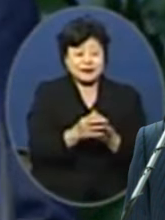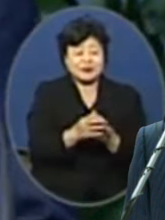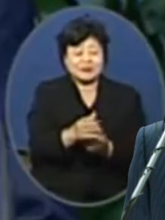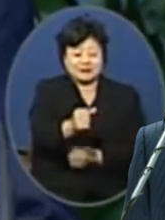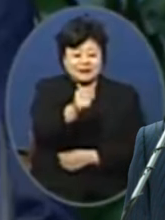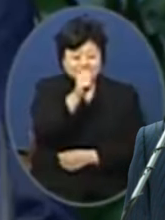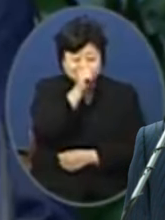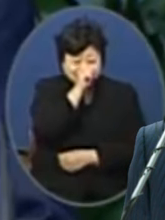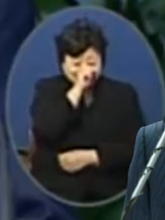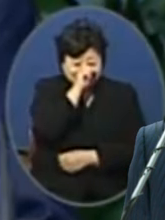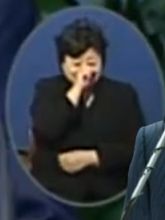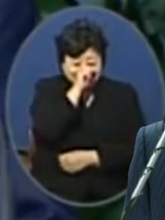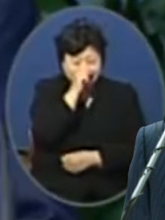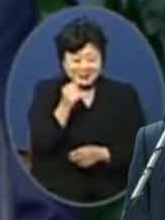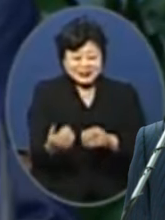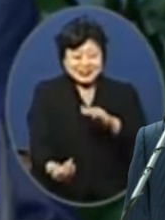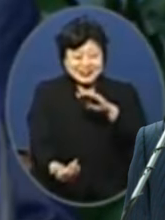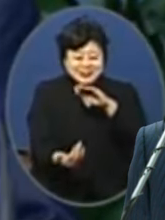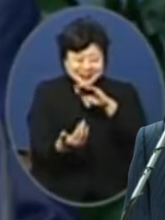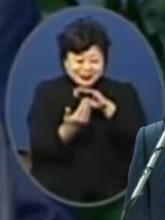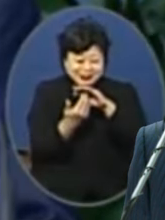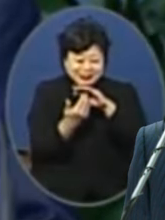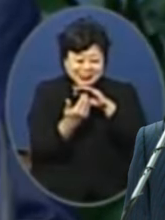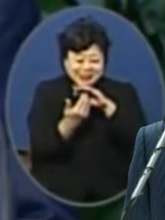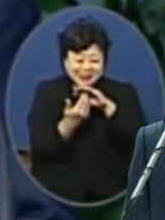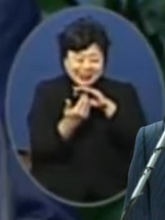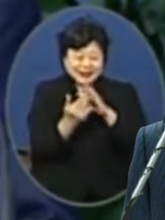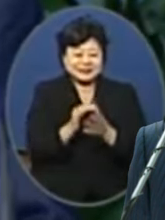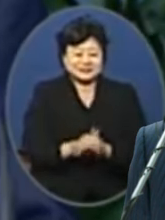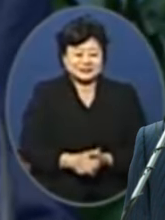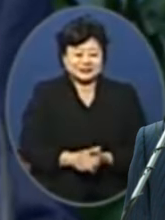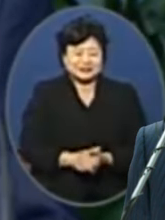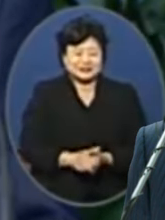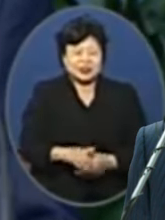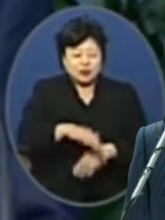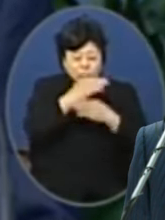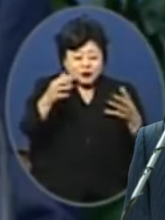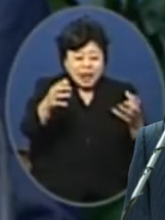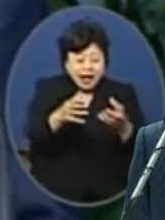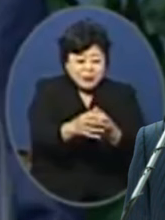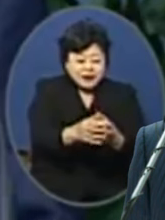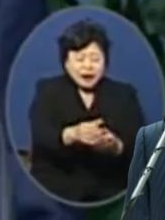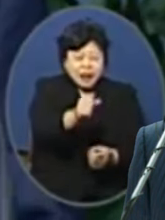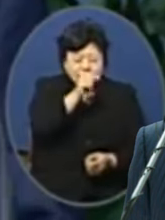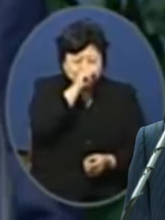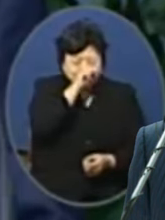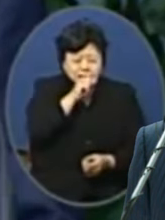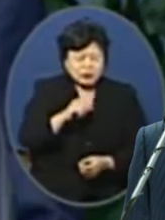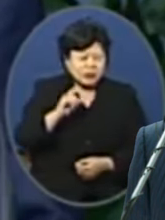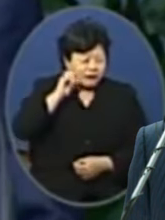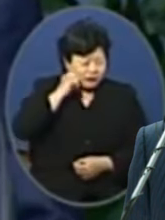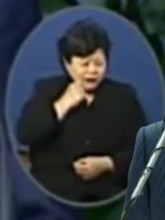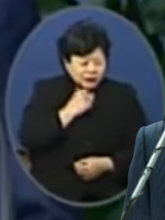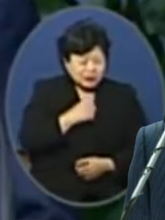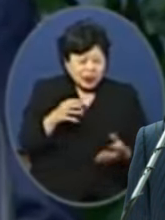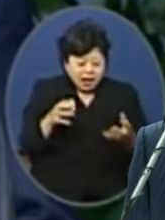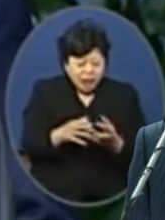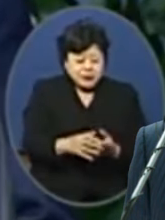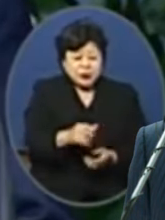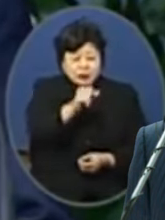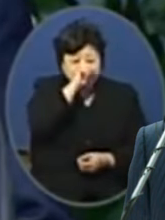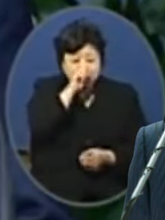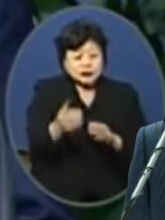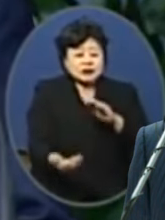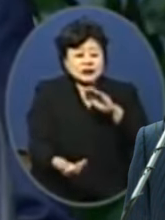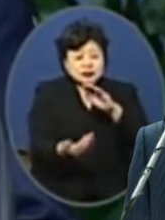것이 합력하여 선을 이루느니라 아멘 모든 것이 합력하여 좋은 일 어려운 일 합력하여 선을